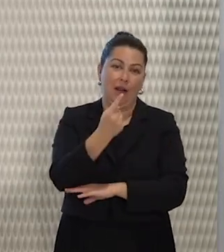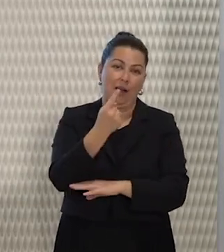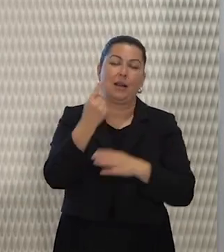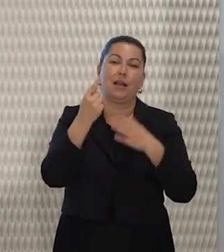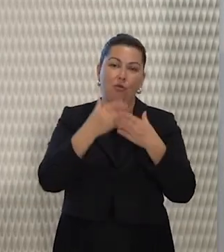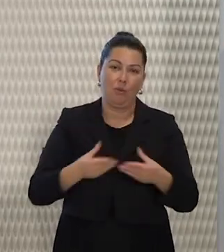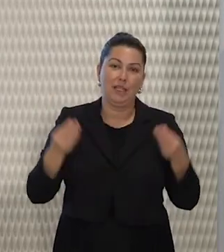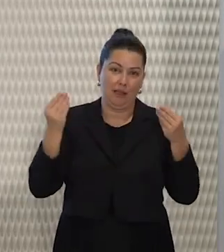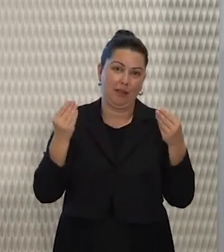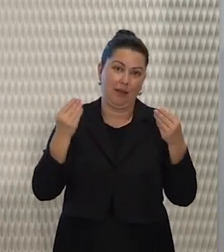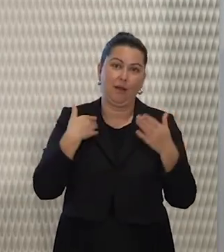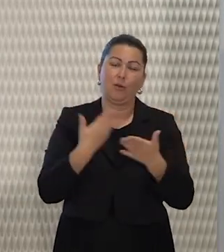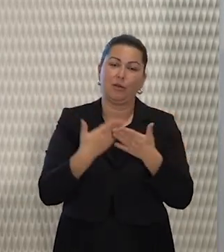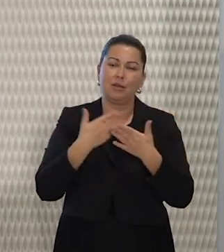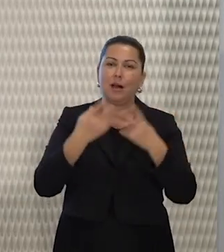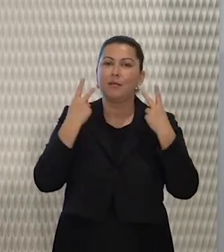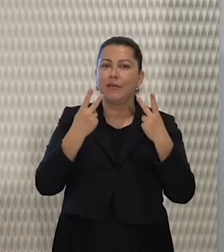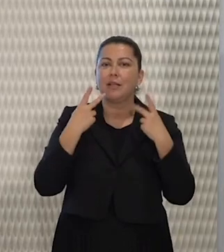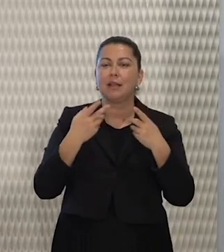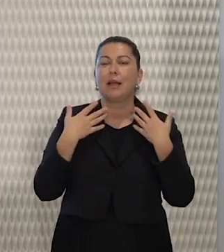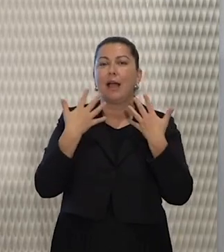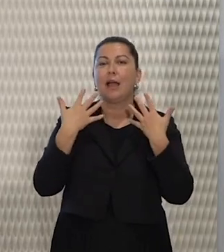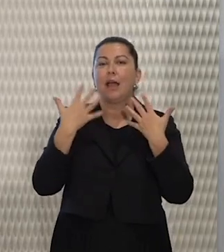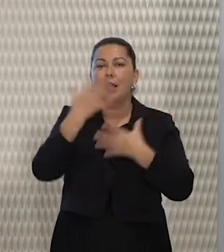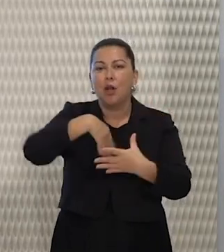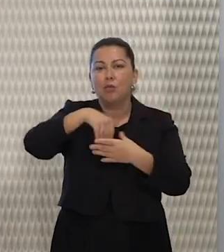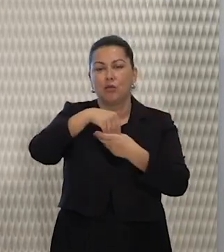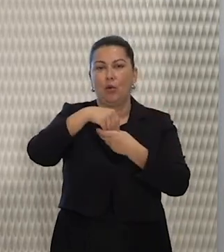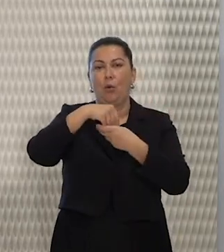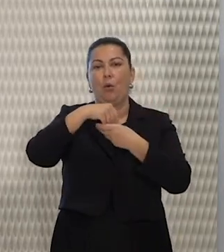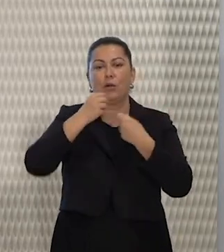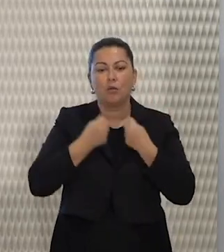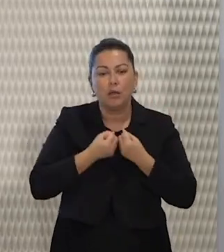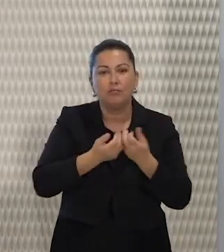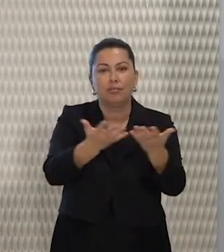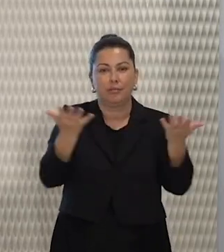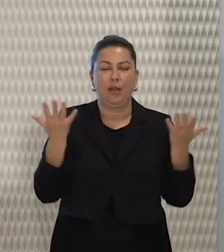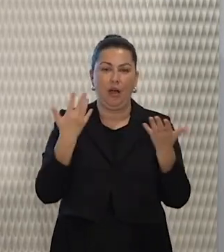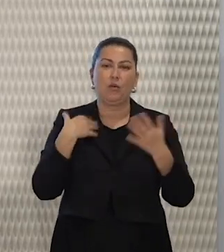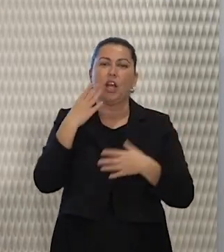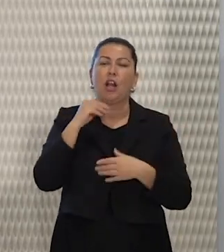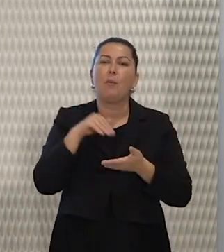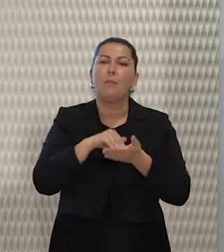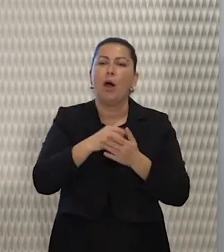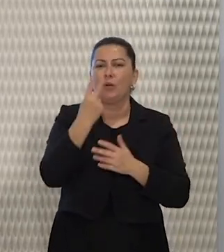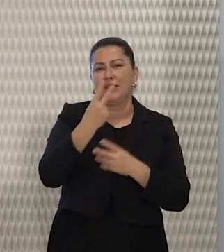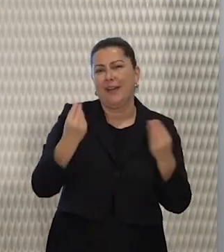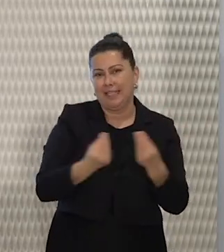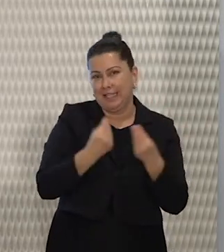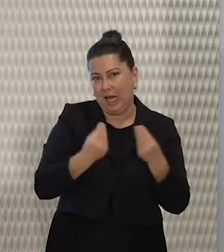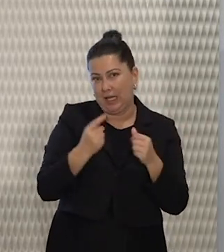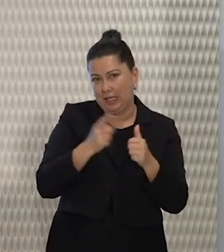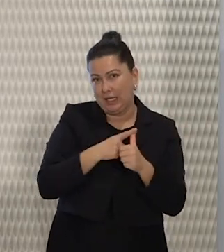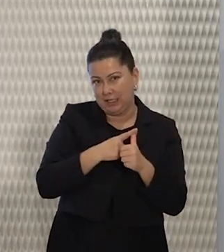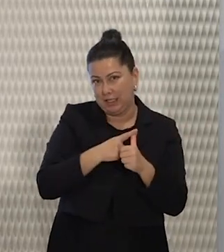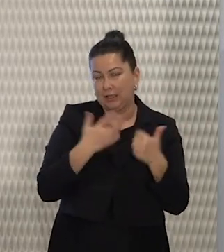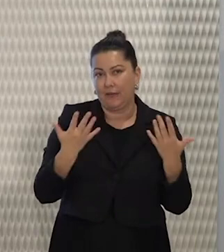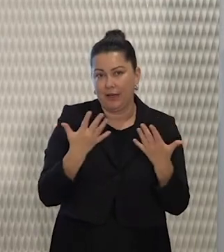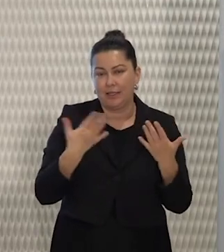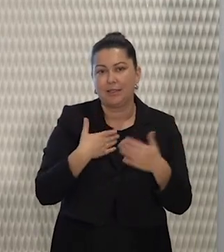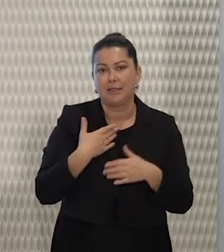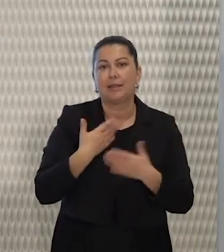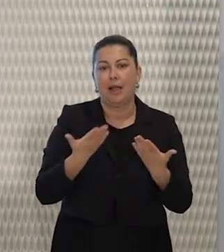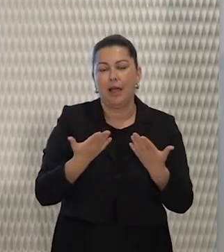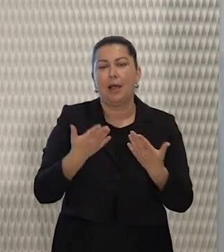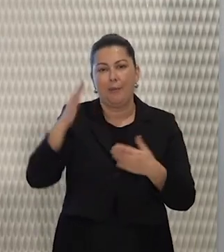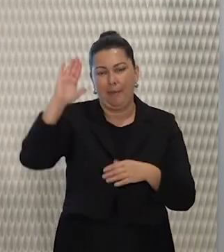darum, Inklusion wirklich breit zu verankern. Und ich glaube, dazu braucht es zwei Sachen zum Schluss noch. Das eine ist das Berühmte an